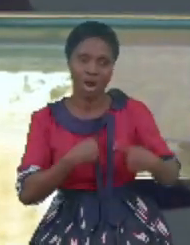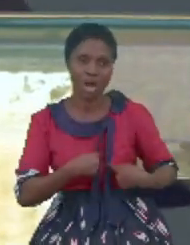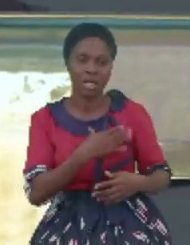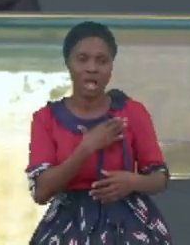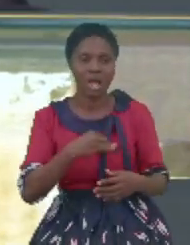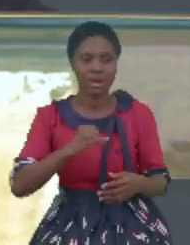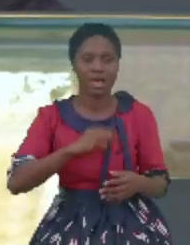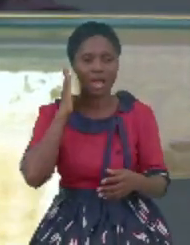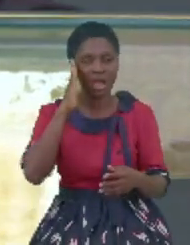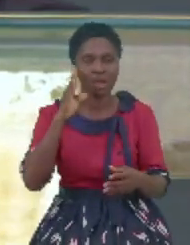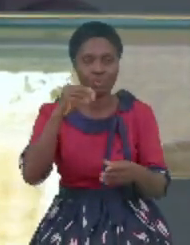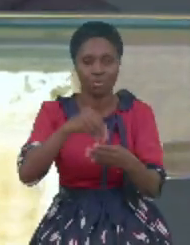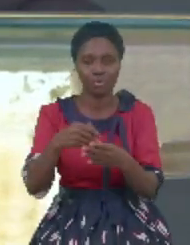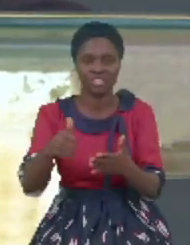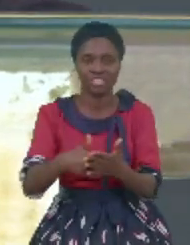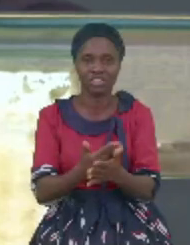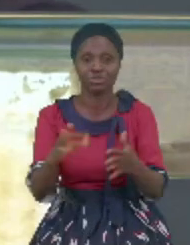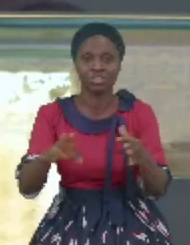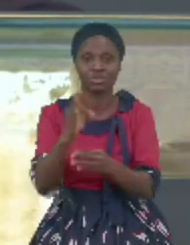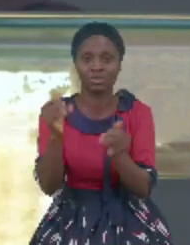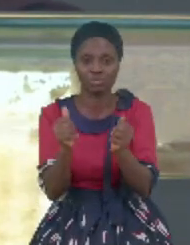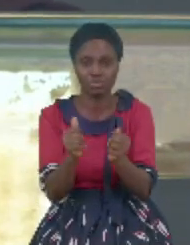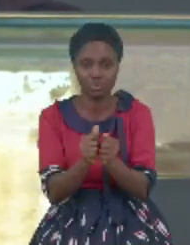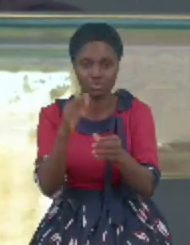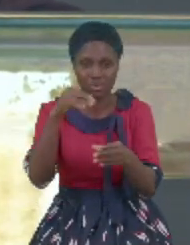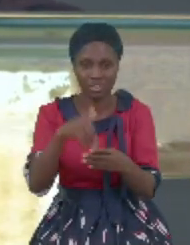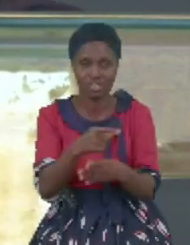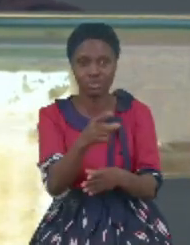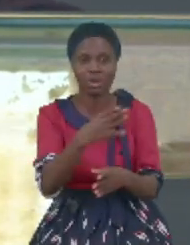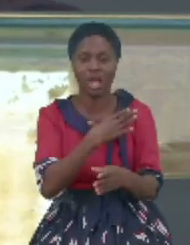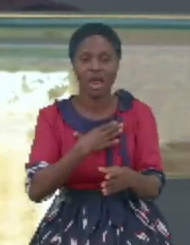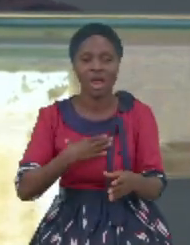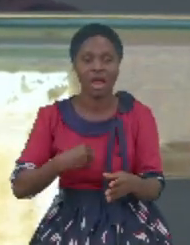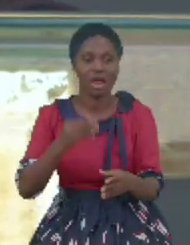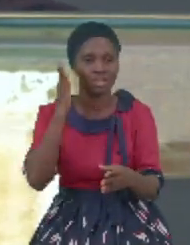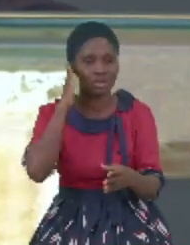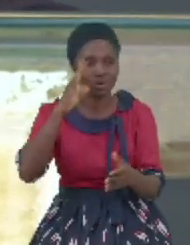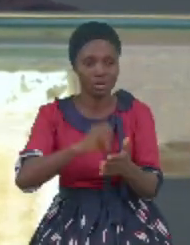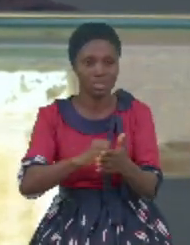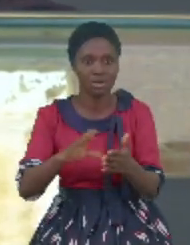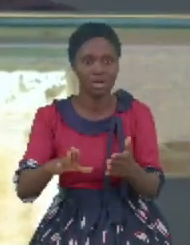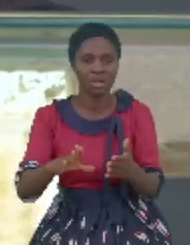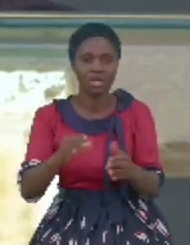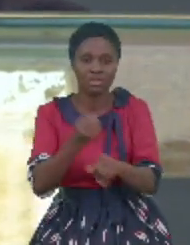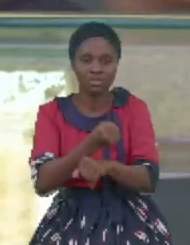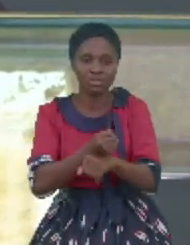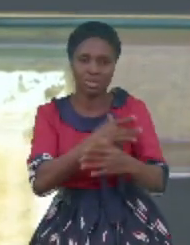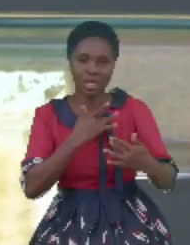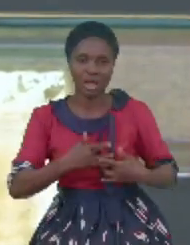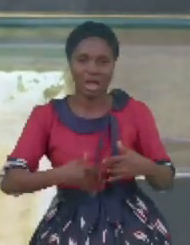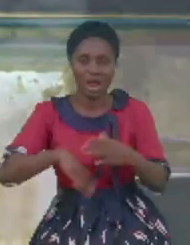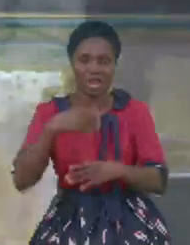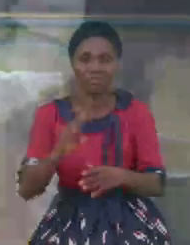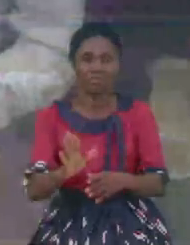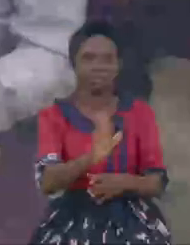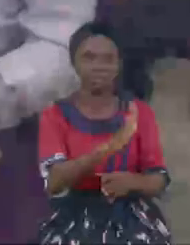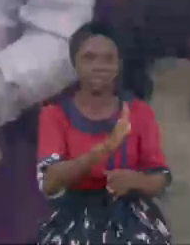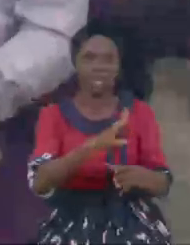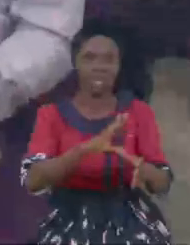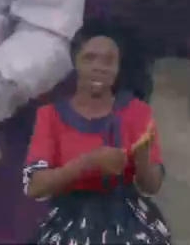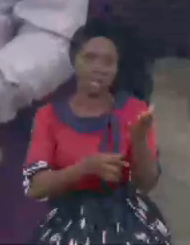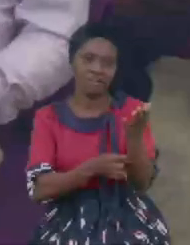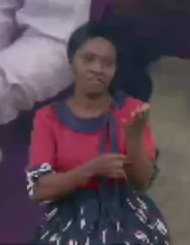nouveau. J'ôterai de leur cœur, de leur corps, le cœur de pierre et je leur donnerai